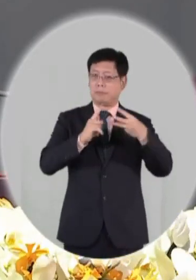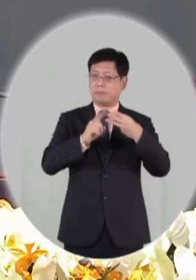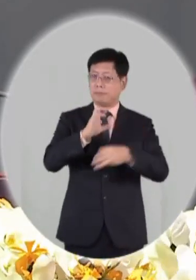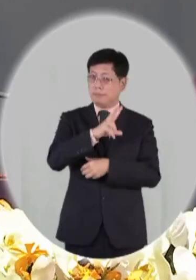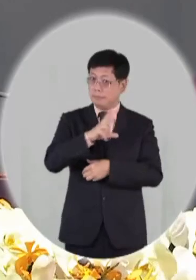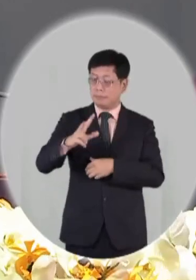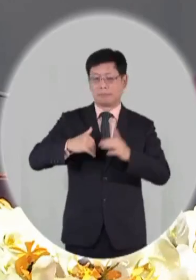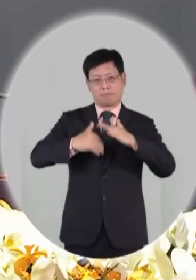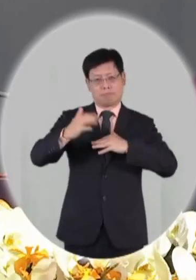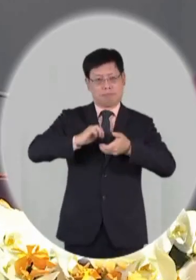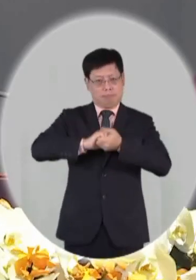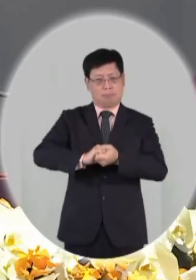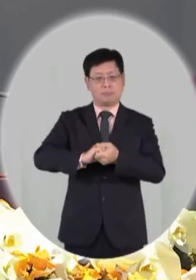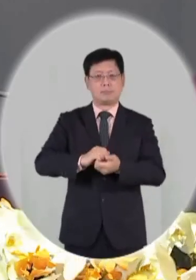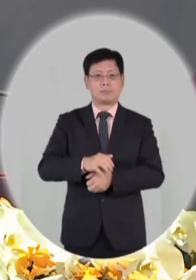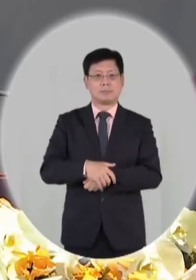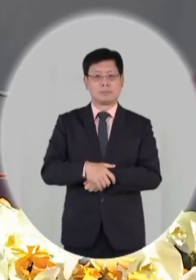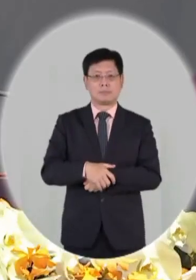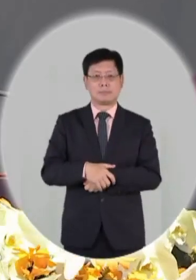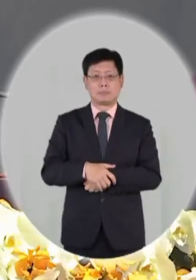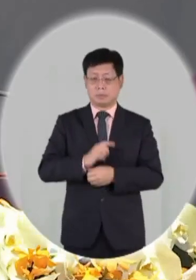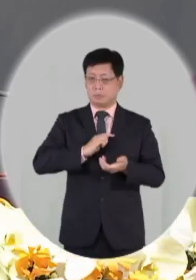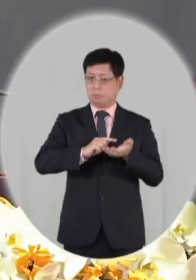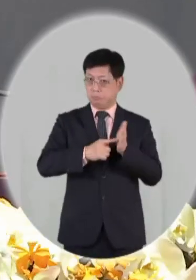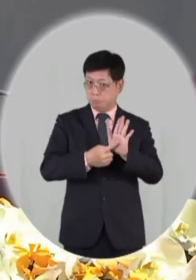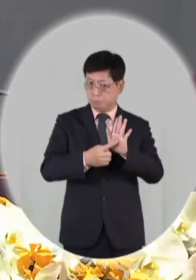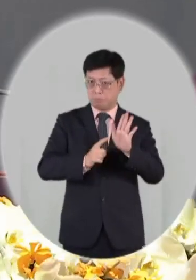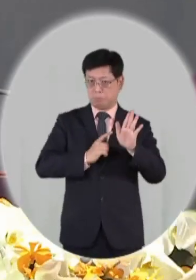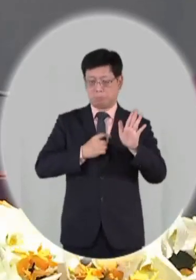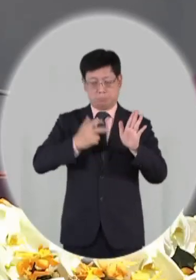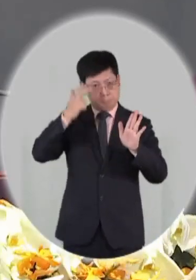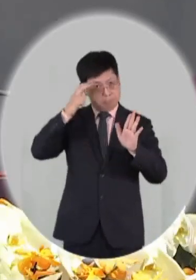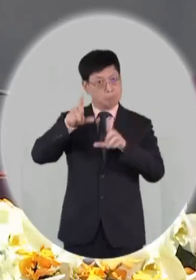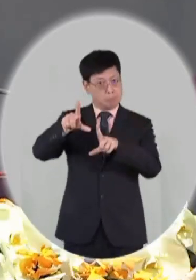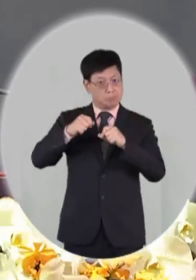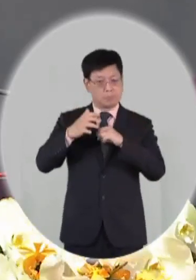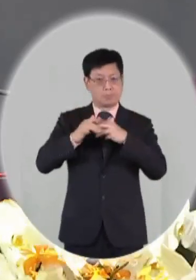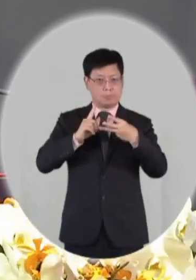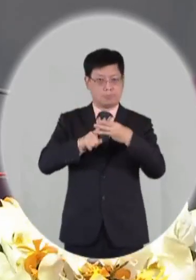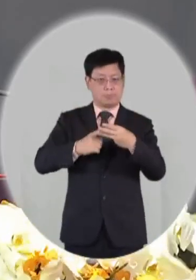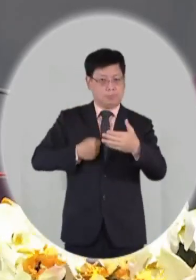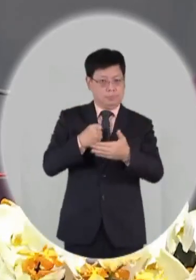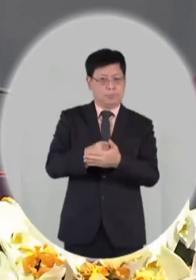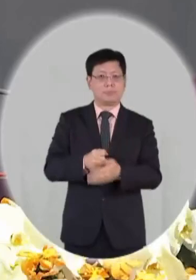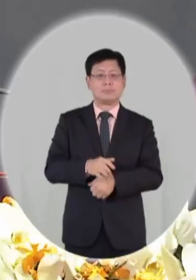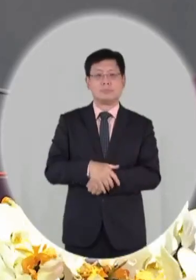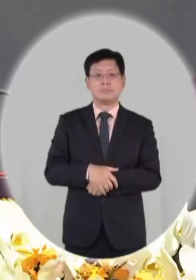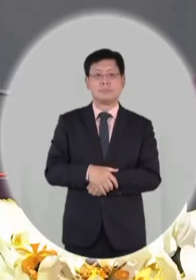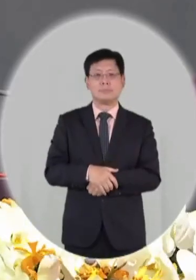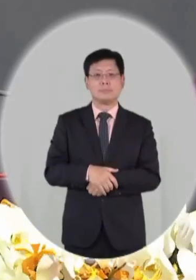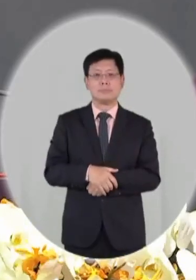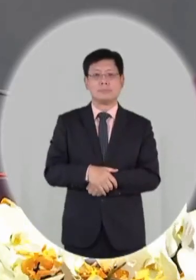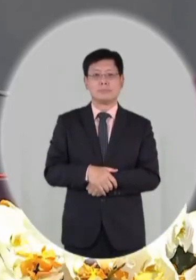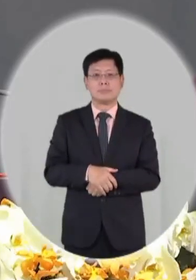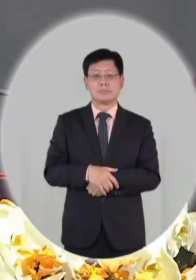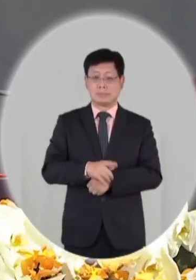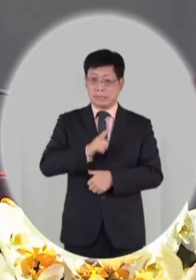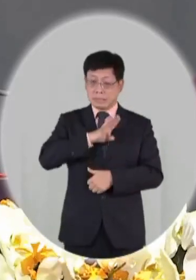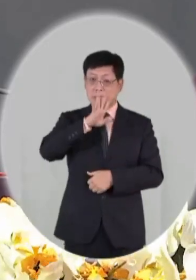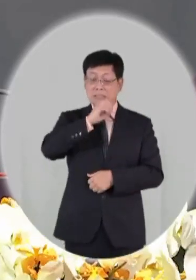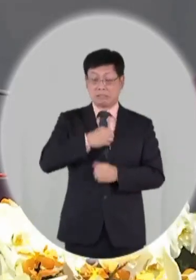式共同决定，表达坚守民主的决心。合抱之